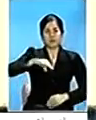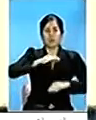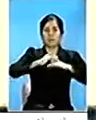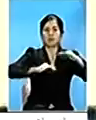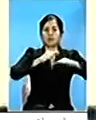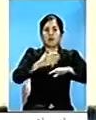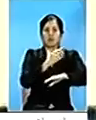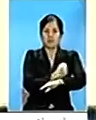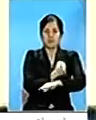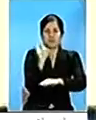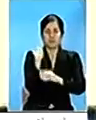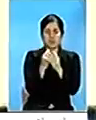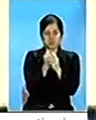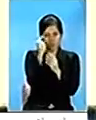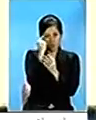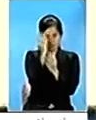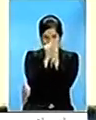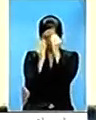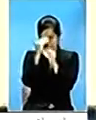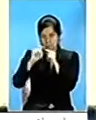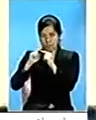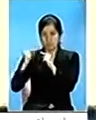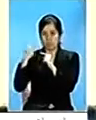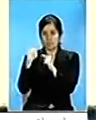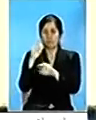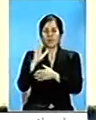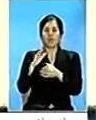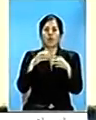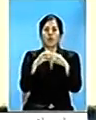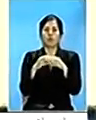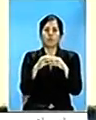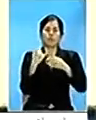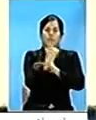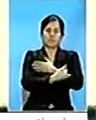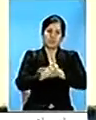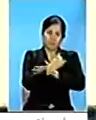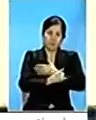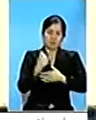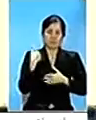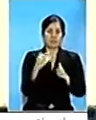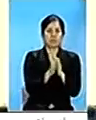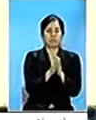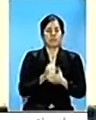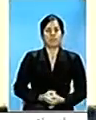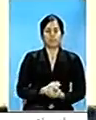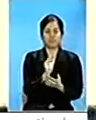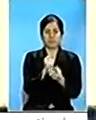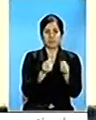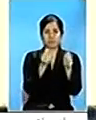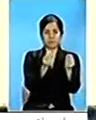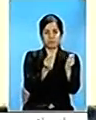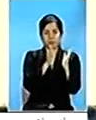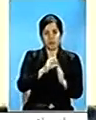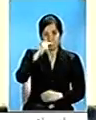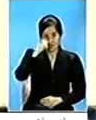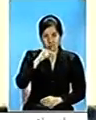ร่วมมือกับองค์กรต่างๆเหล่านี้ของต่างประเทศมากหรือมากน้อยเพียงใดเพื่อจะให้คนไทย